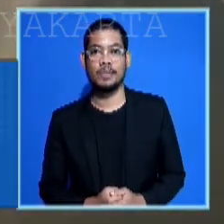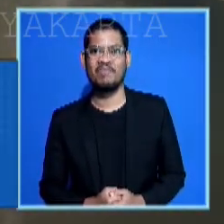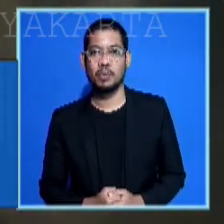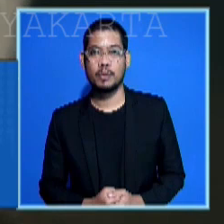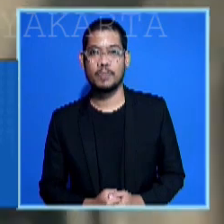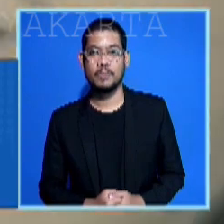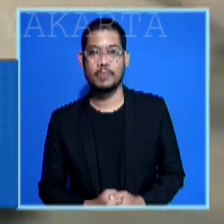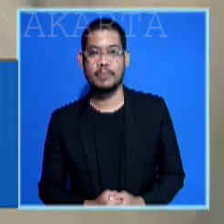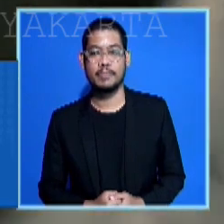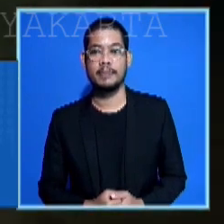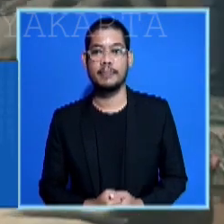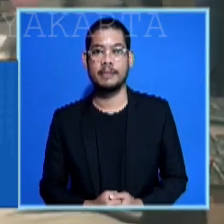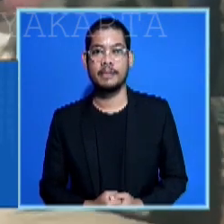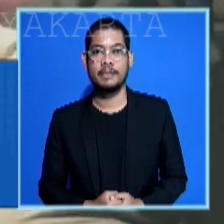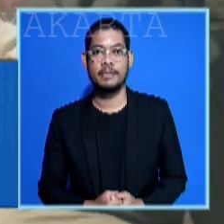Sebanyak.